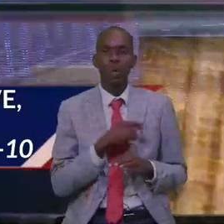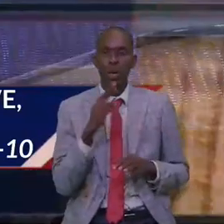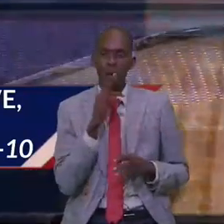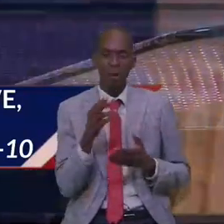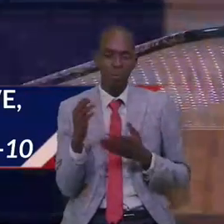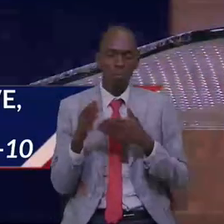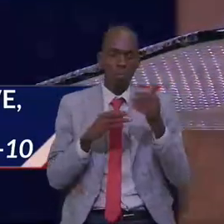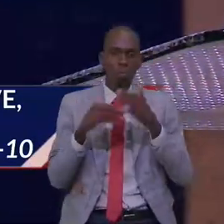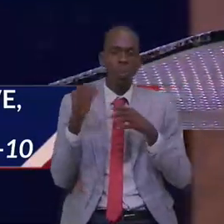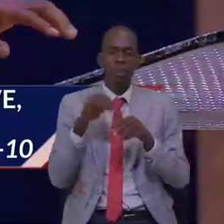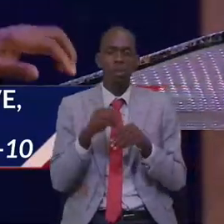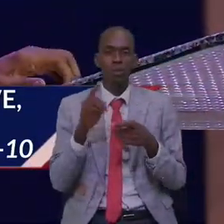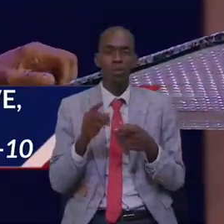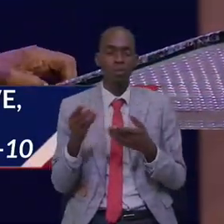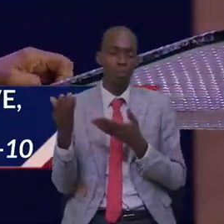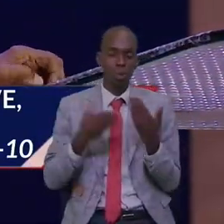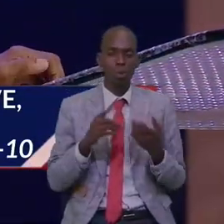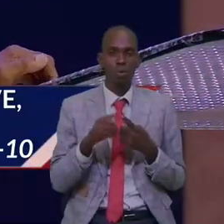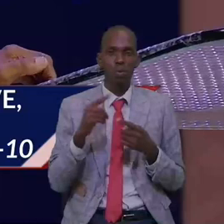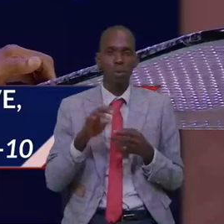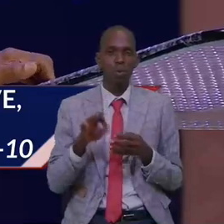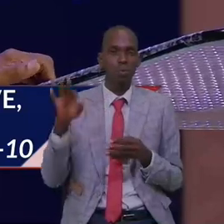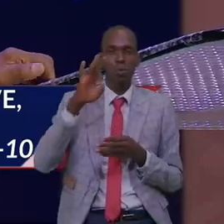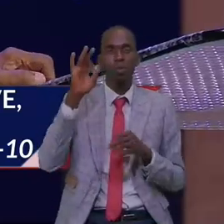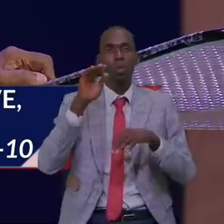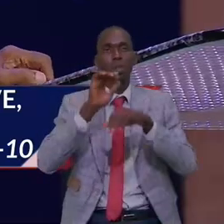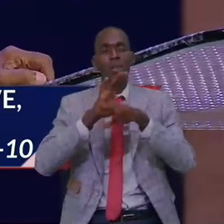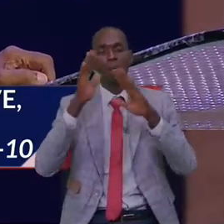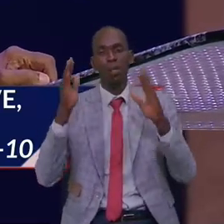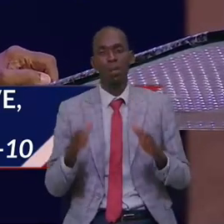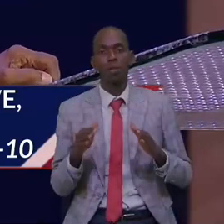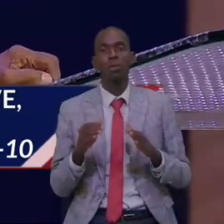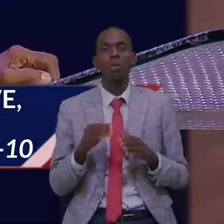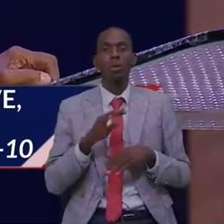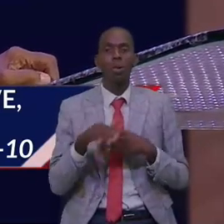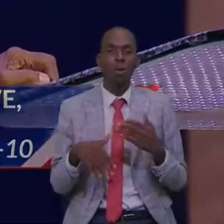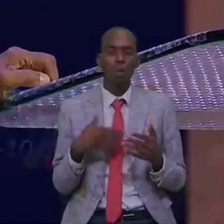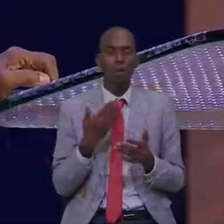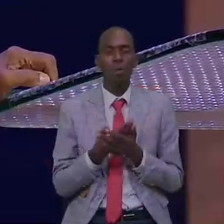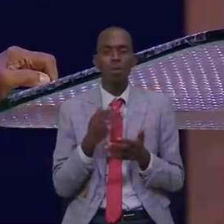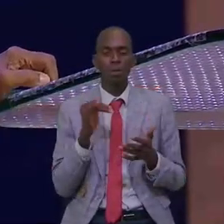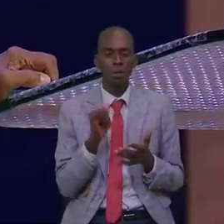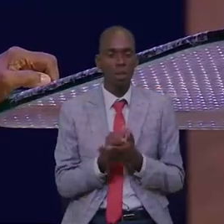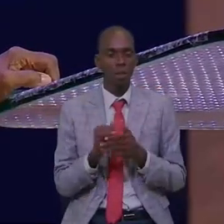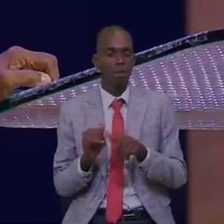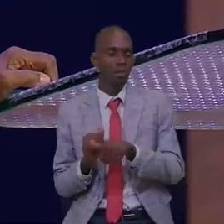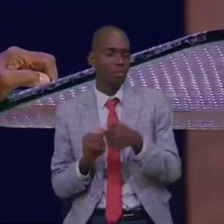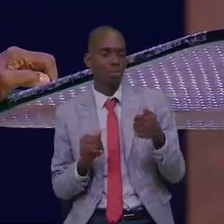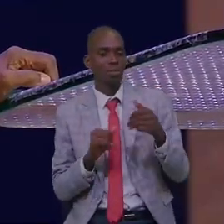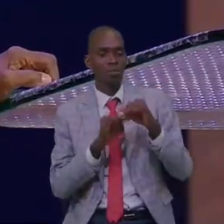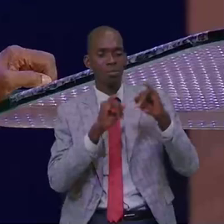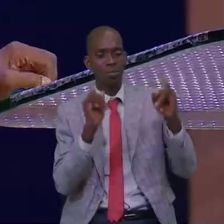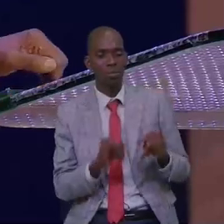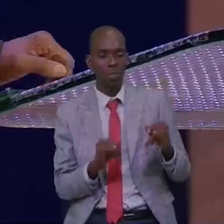nous sommes édifiés dans des temples spirituels. Éternel notre Dieu, d'autres maîtres que toi ont